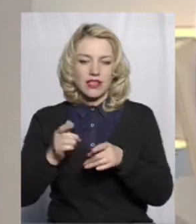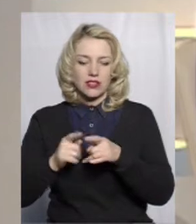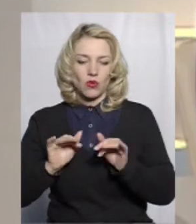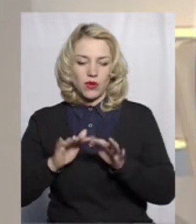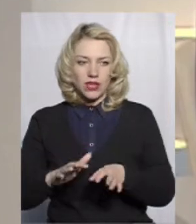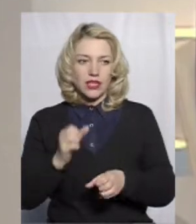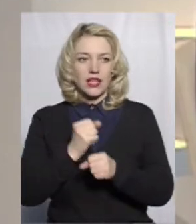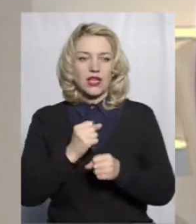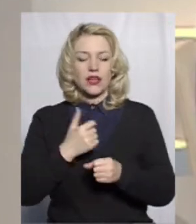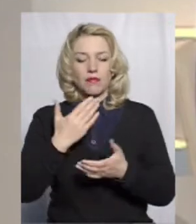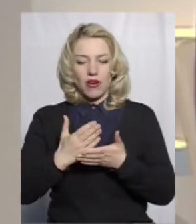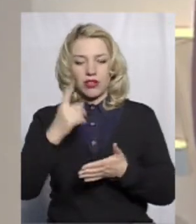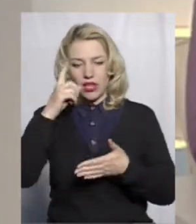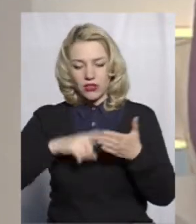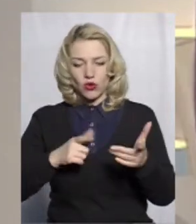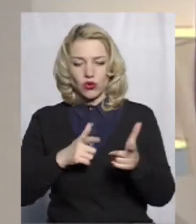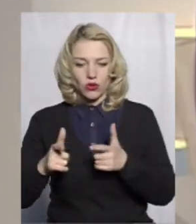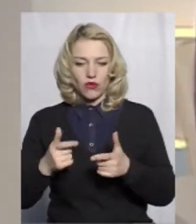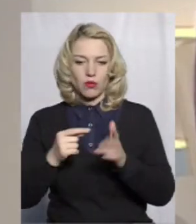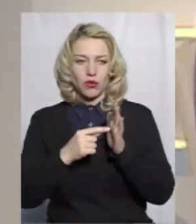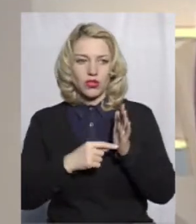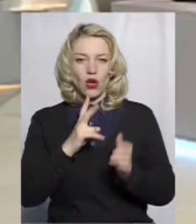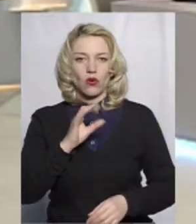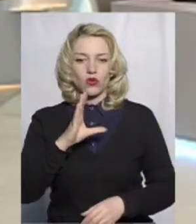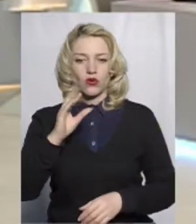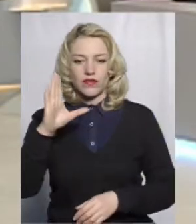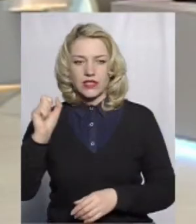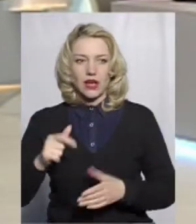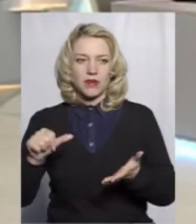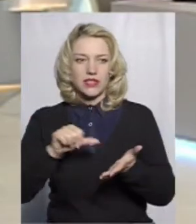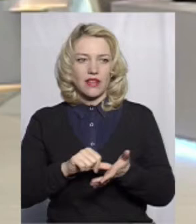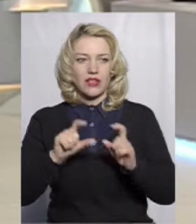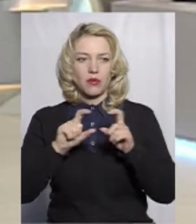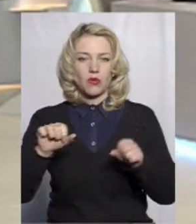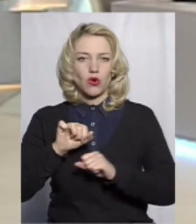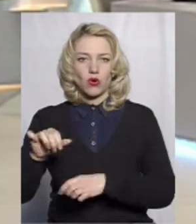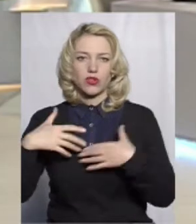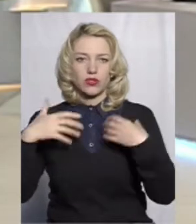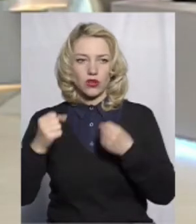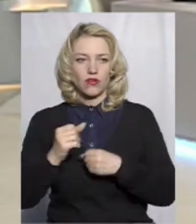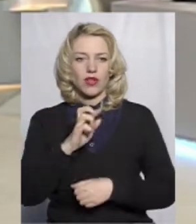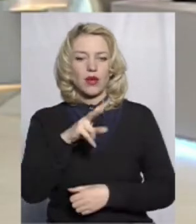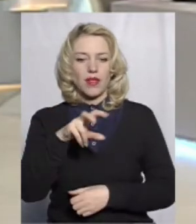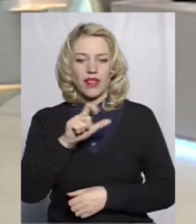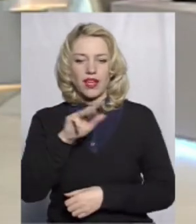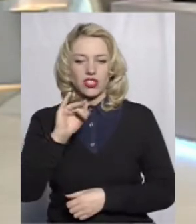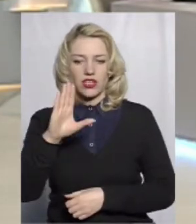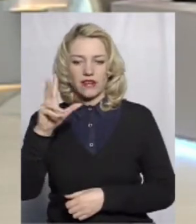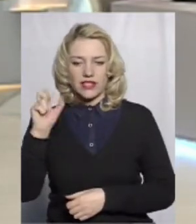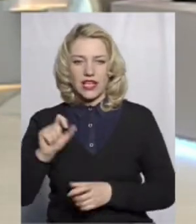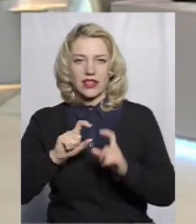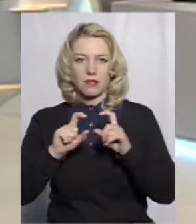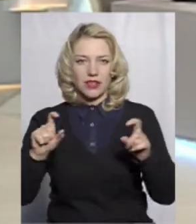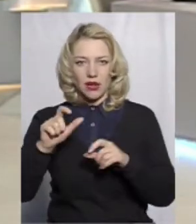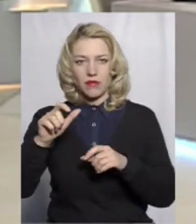надію, готові ними поділитись. Тетяна Косовська представляє Департамент охорони здоров'я, а Валентина Блажеєвська – департамент освіти і